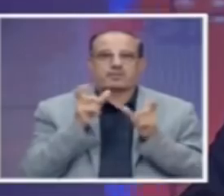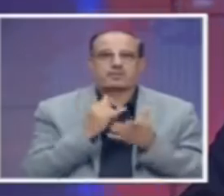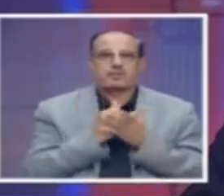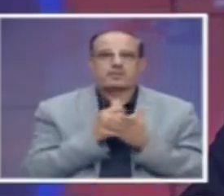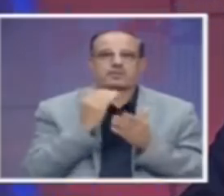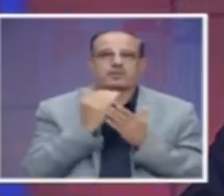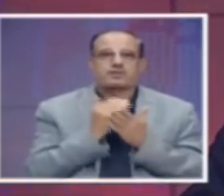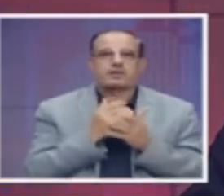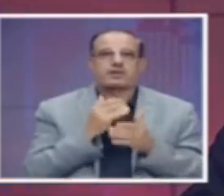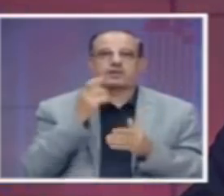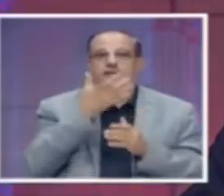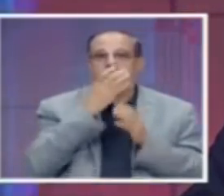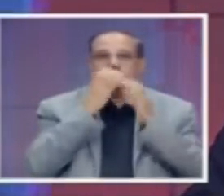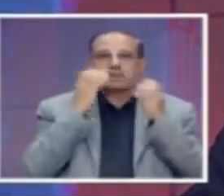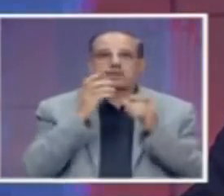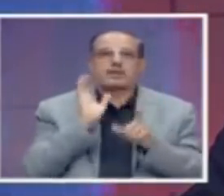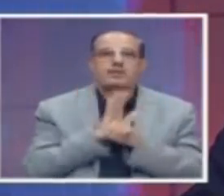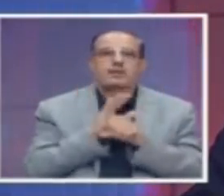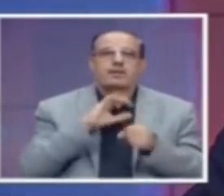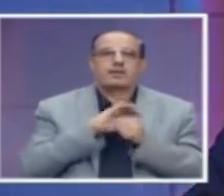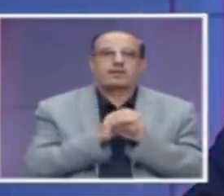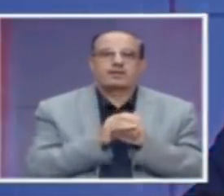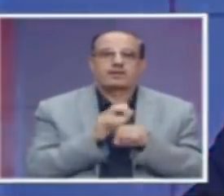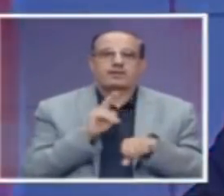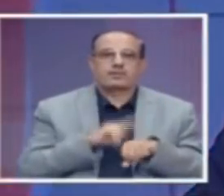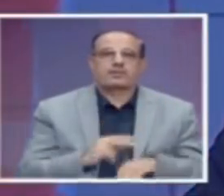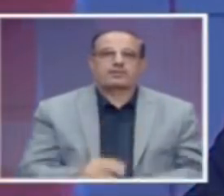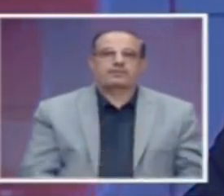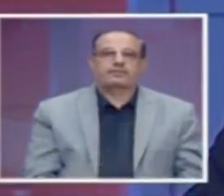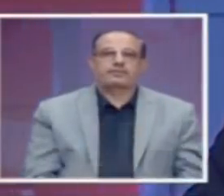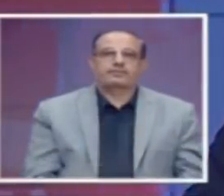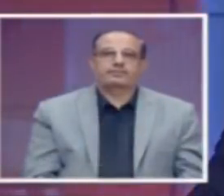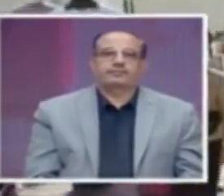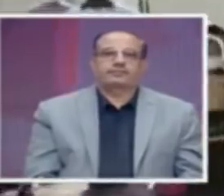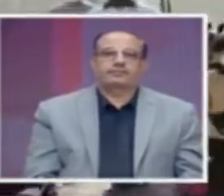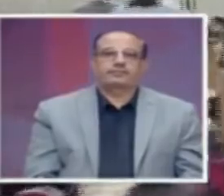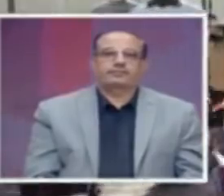تابع المسؤولون تطبيق المدارس للإجراءات الاحترازية للوقاية من فيروس كورونا.